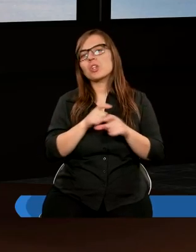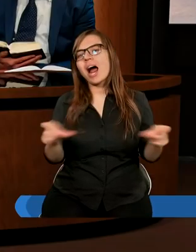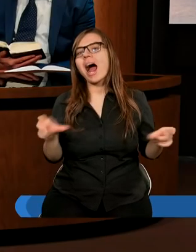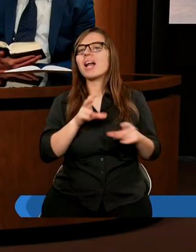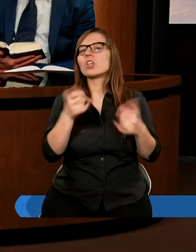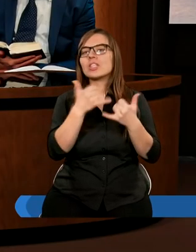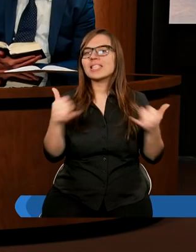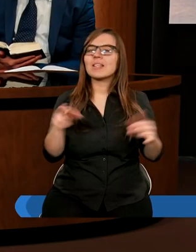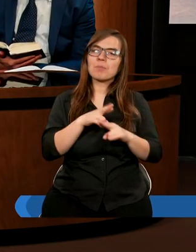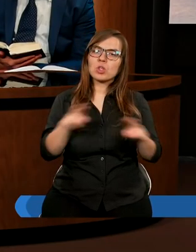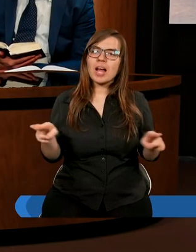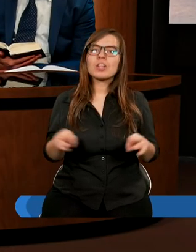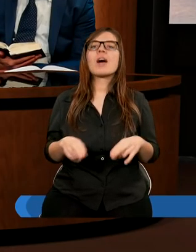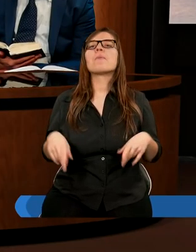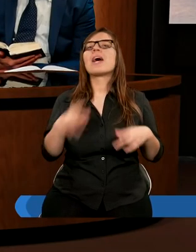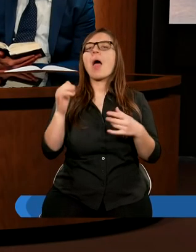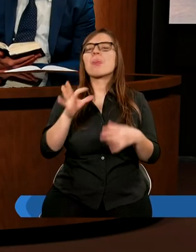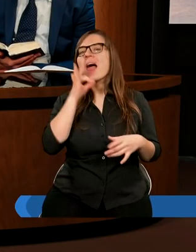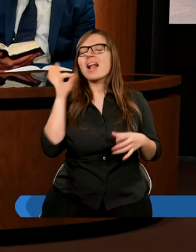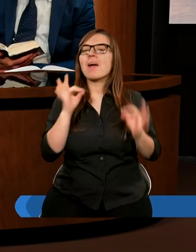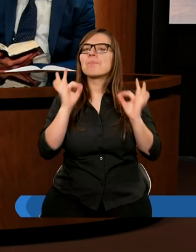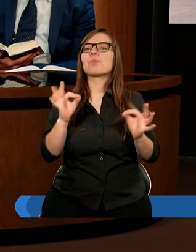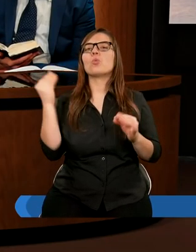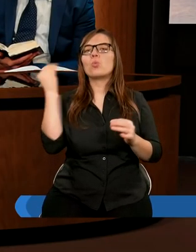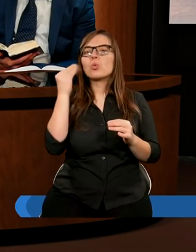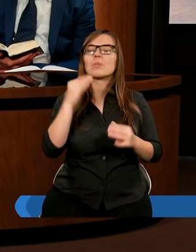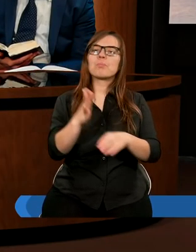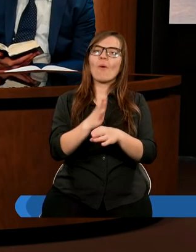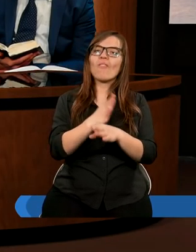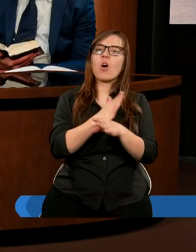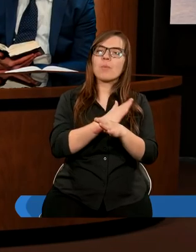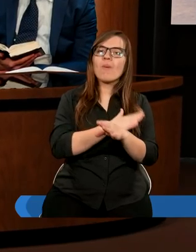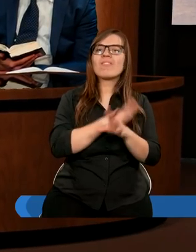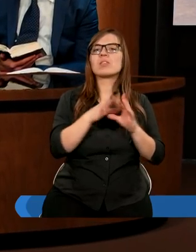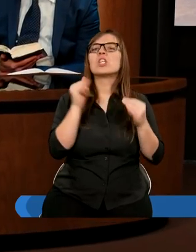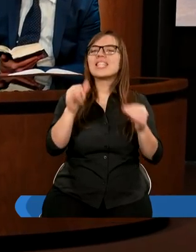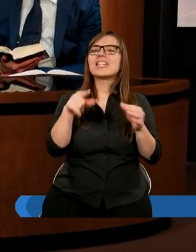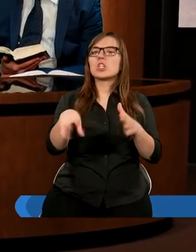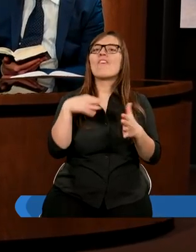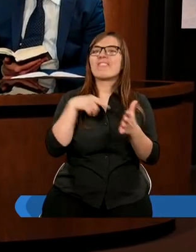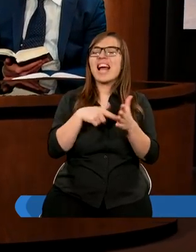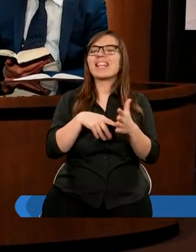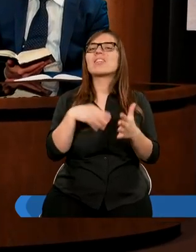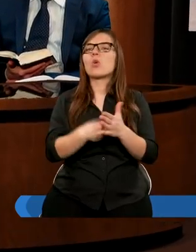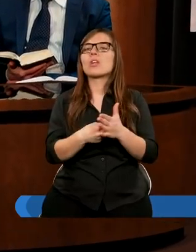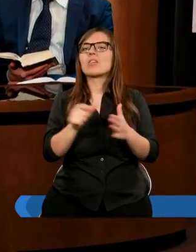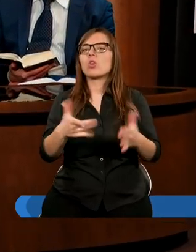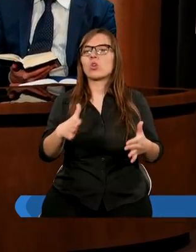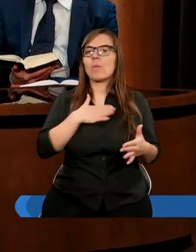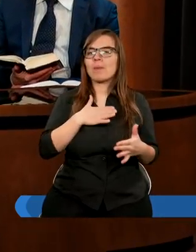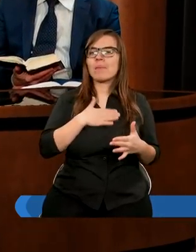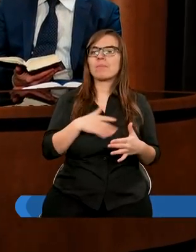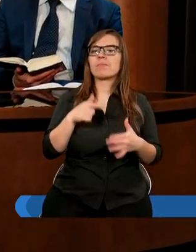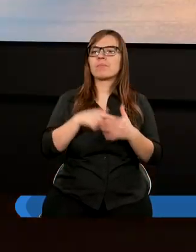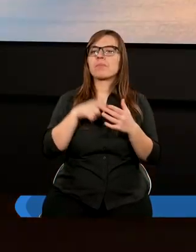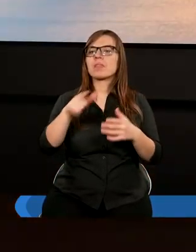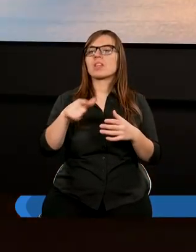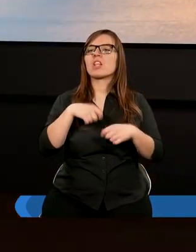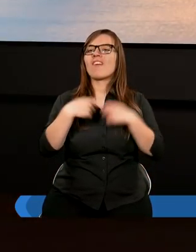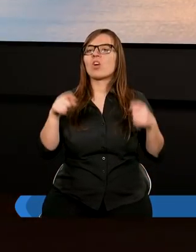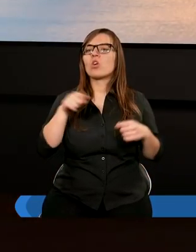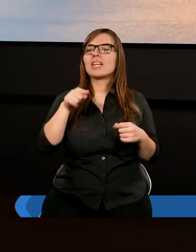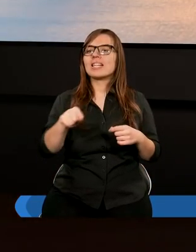czymkolwiek innym, najlepiej się uczymy powoli. I doceniamy też wtedy to, co mamy. Powoli to jest jedno, natomiast chyba to